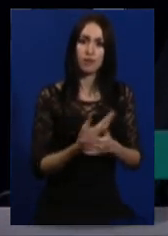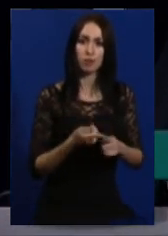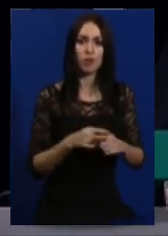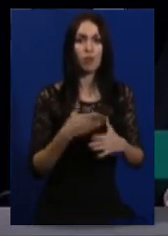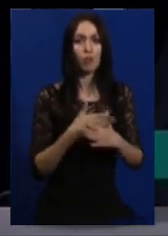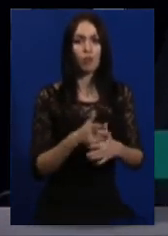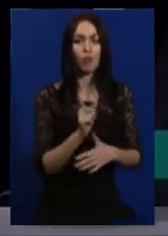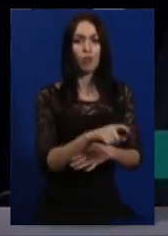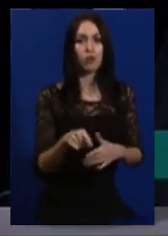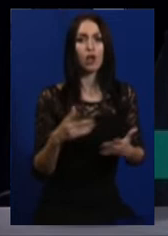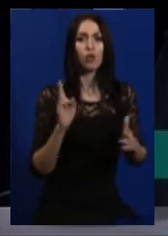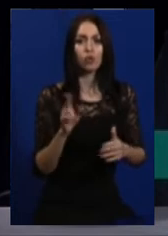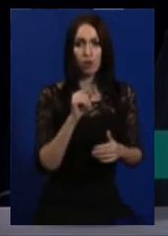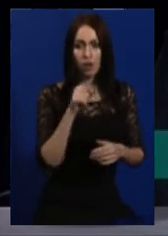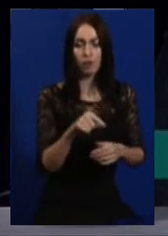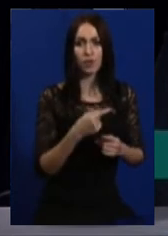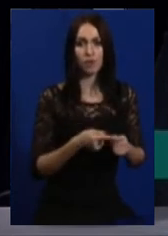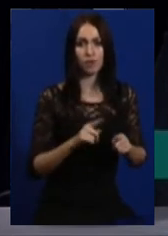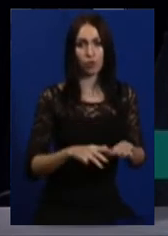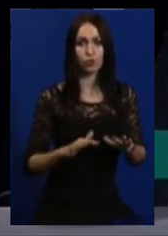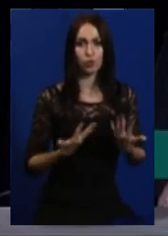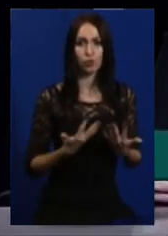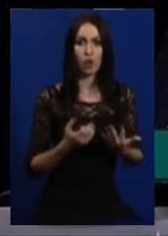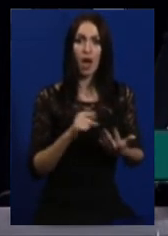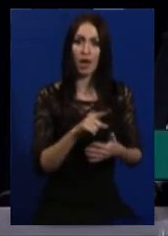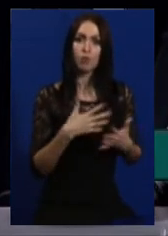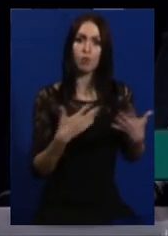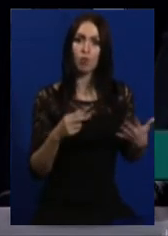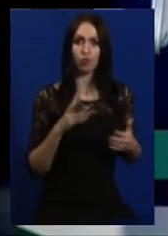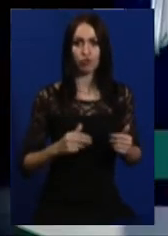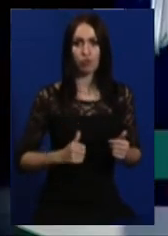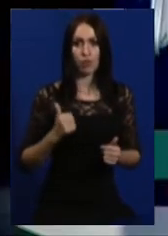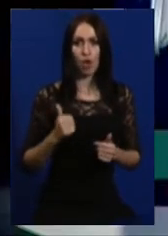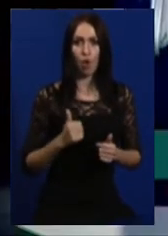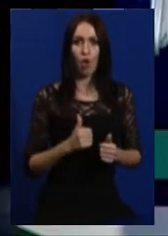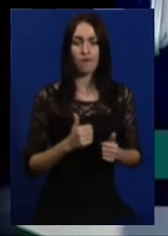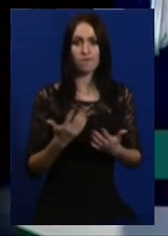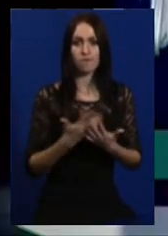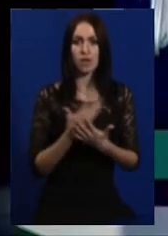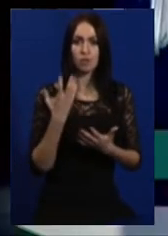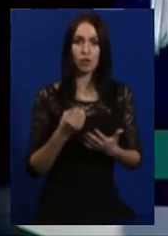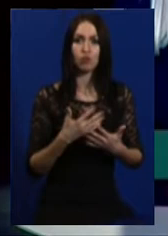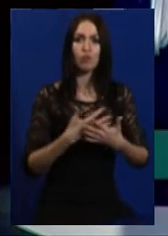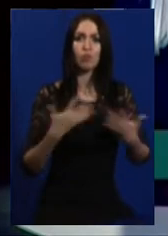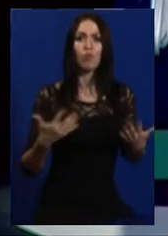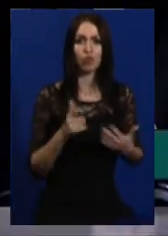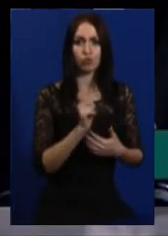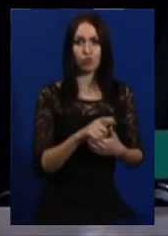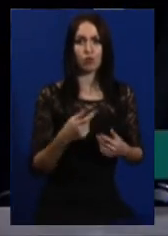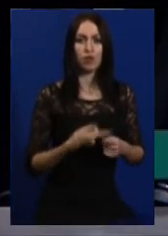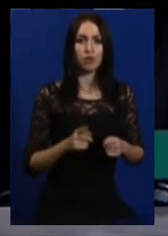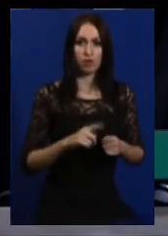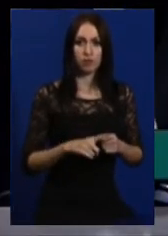тем кто оказывается в подобную ситуацию а их больше чем героев фильма есть еще более широкая аудитория это